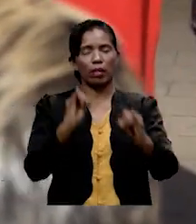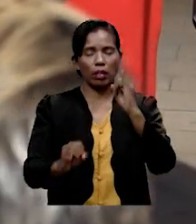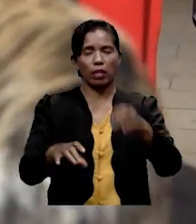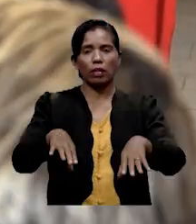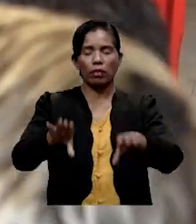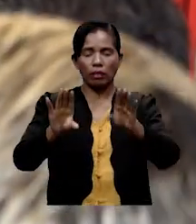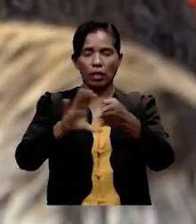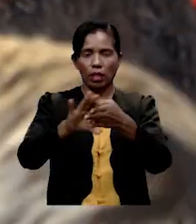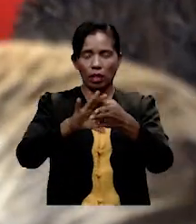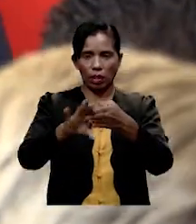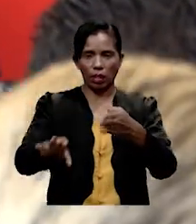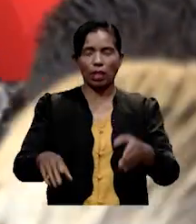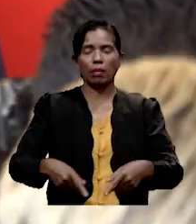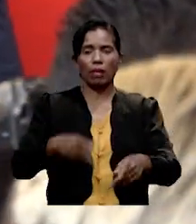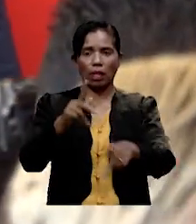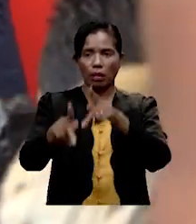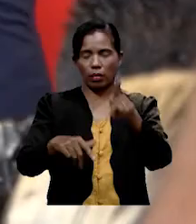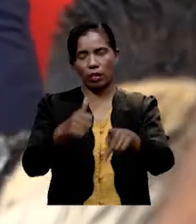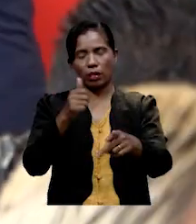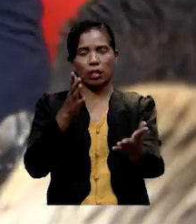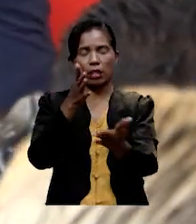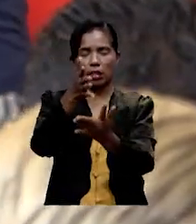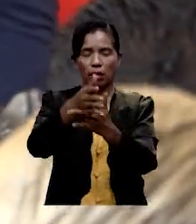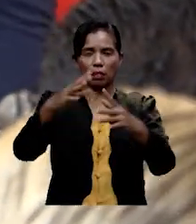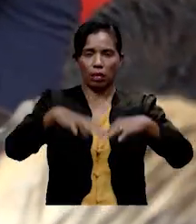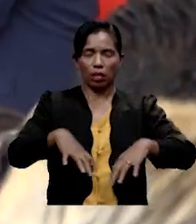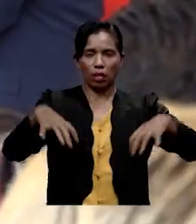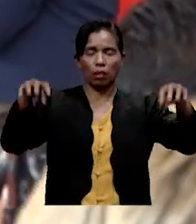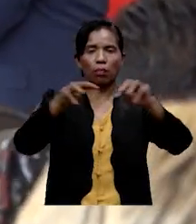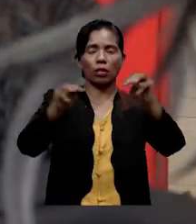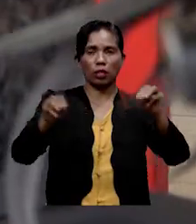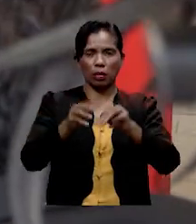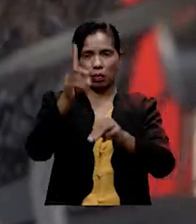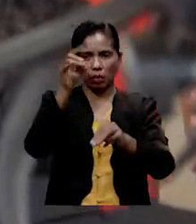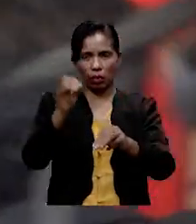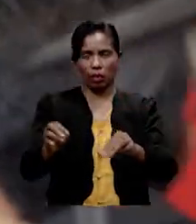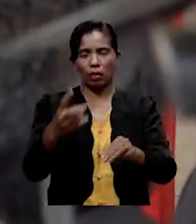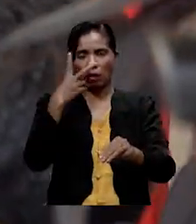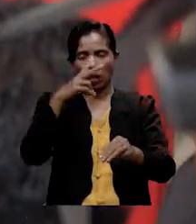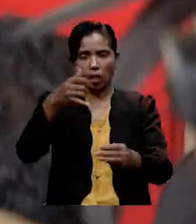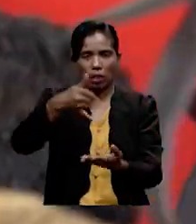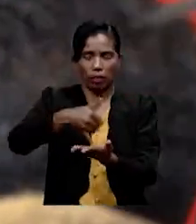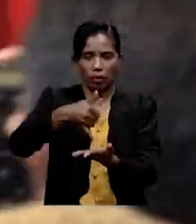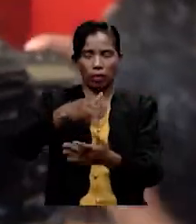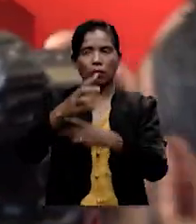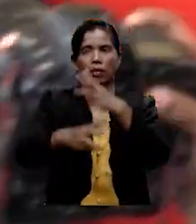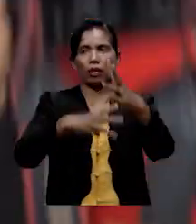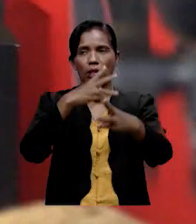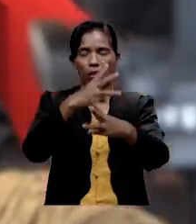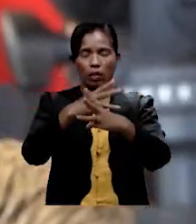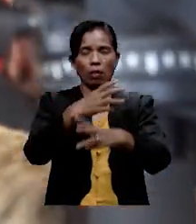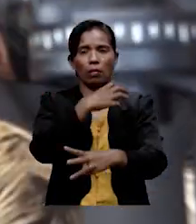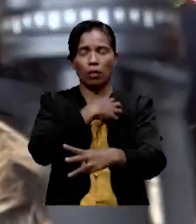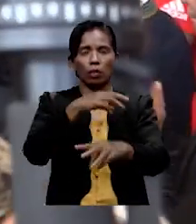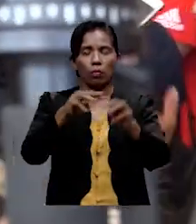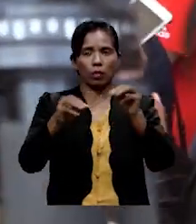kartaun access pass basida daun hodi tama ba stadio municipal Dili atu assisti trofeo Copa Mundial ne. Comandante Penitelli